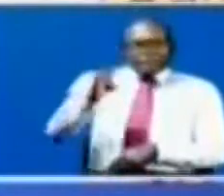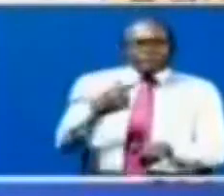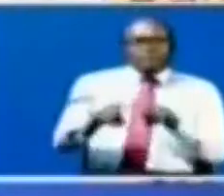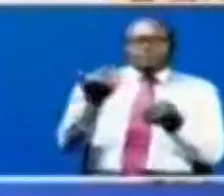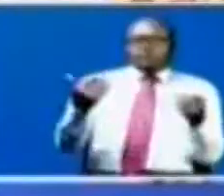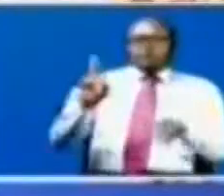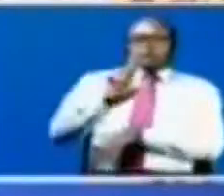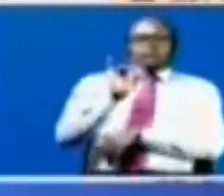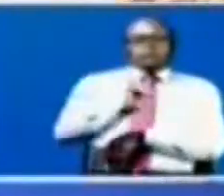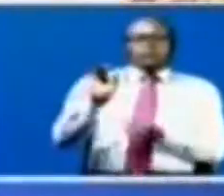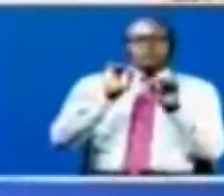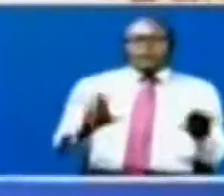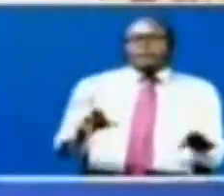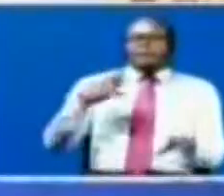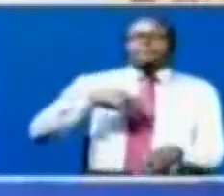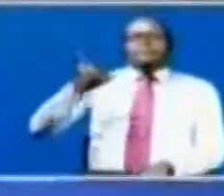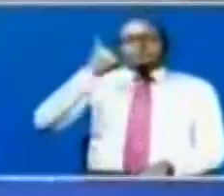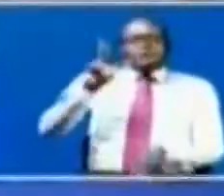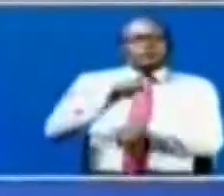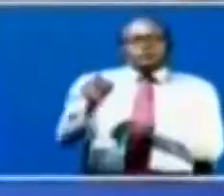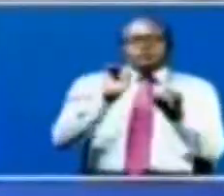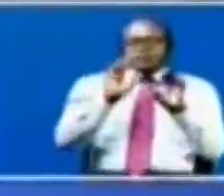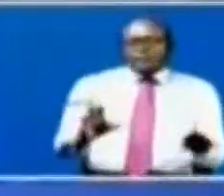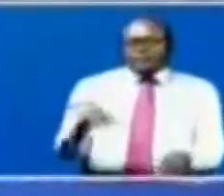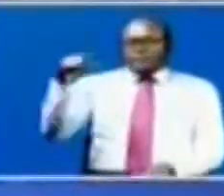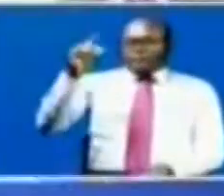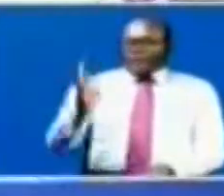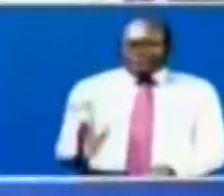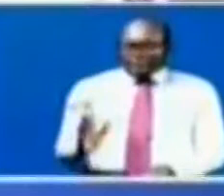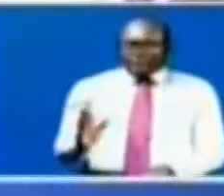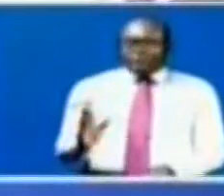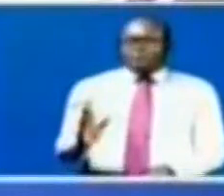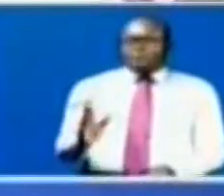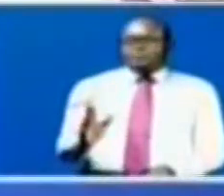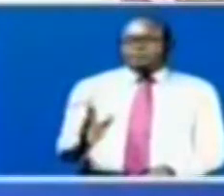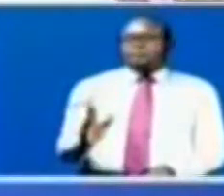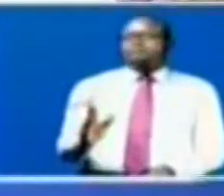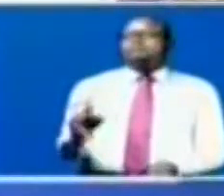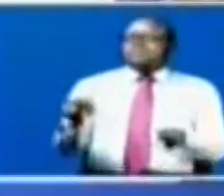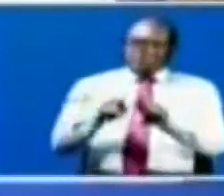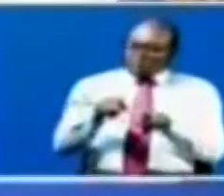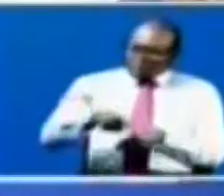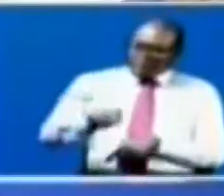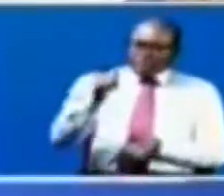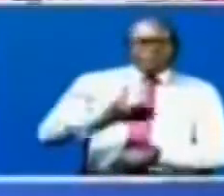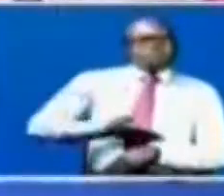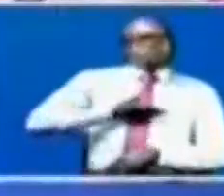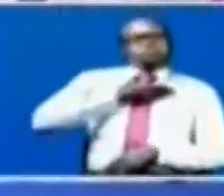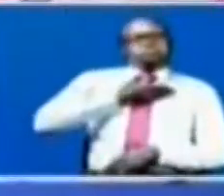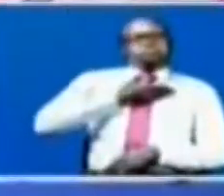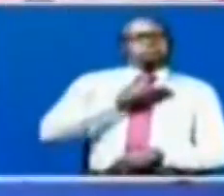pombe. Wagonjwa hawatumii pombe. Magavana kutoka muungano wa Noreb pia wameonekana kukeketwa